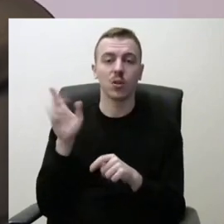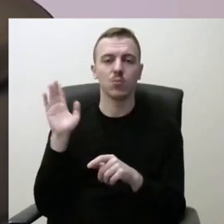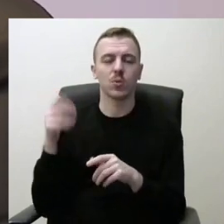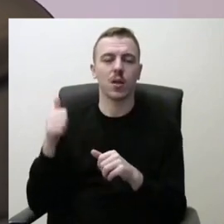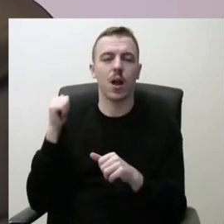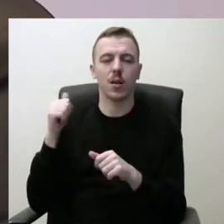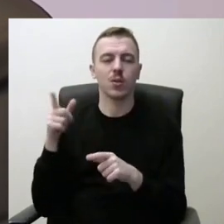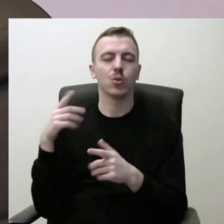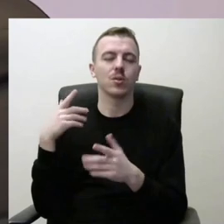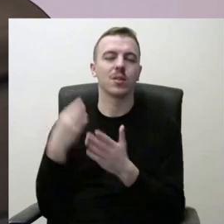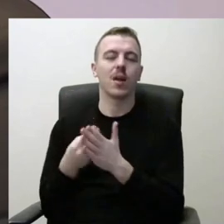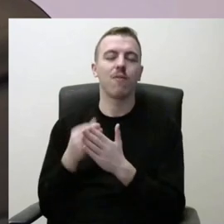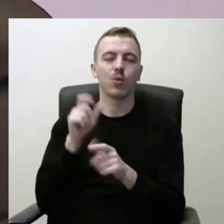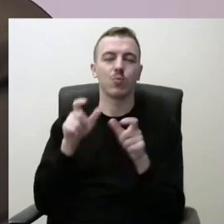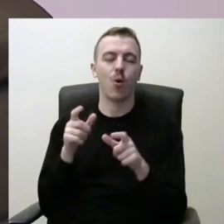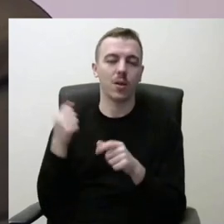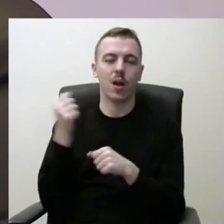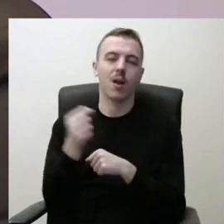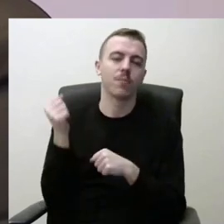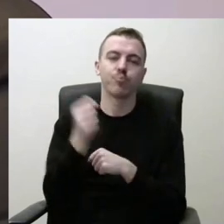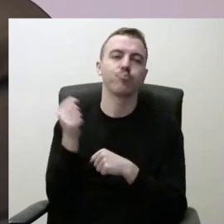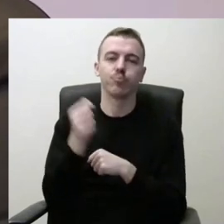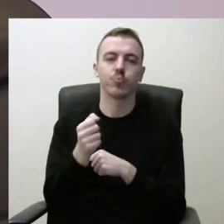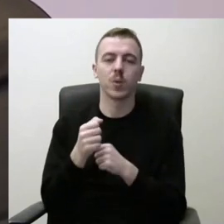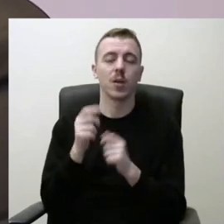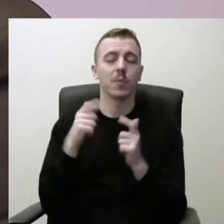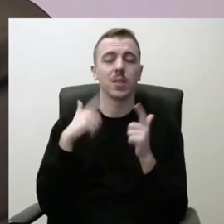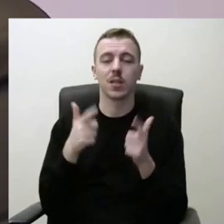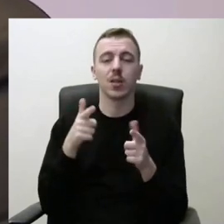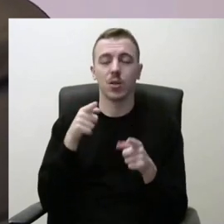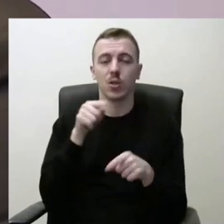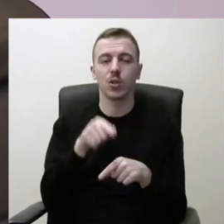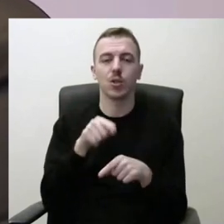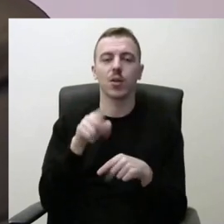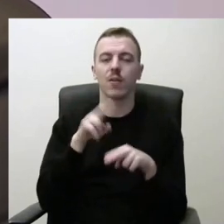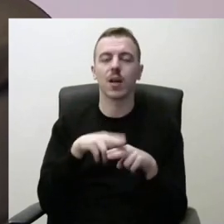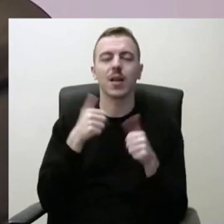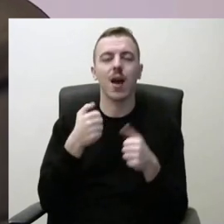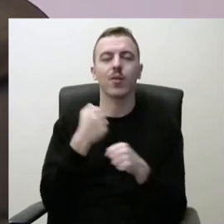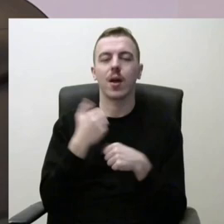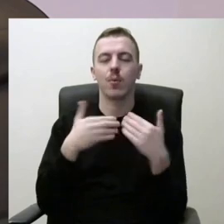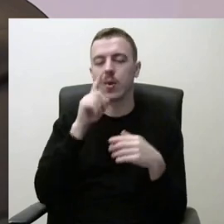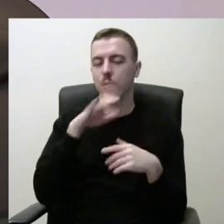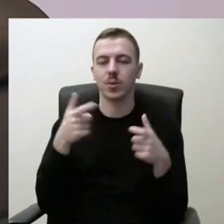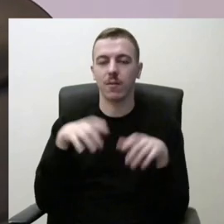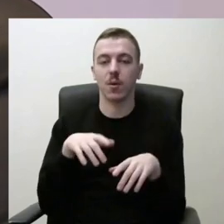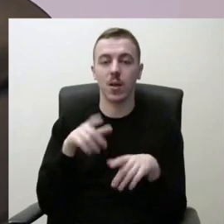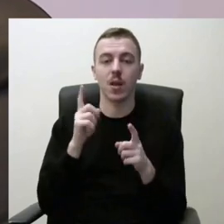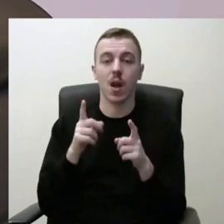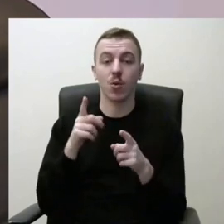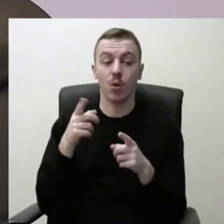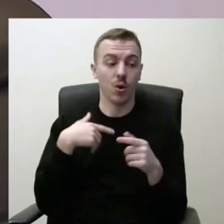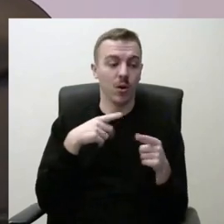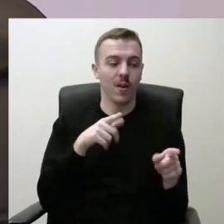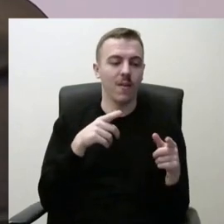marionetės. Ir šitoj vietoje mes tikrai nepasieksime jokio konstruktyvesnio darbo savivaldoj, pėkdami nuo vilko užbėgsim